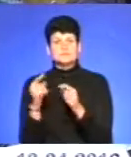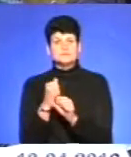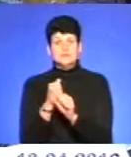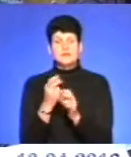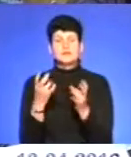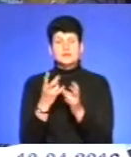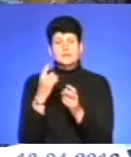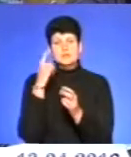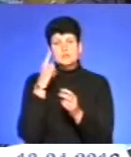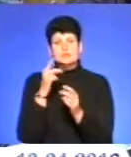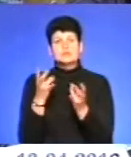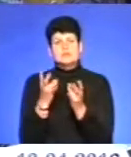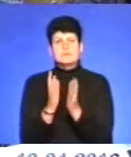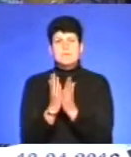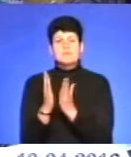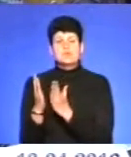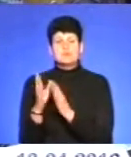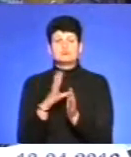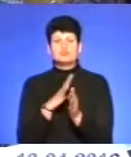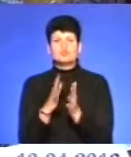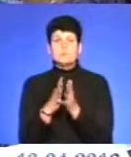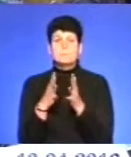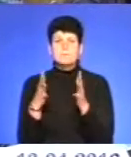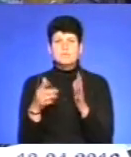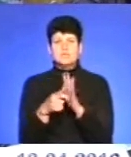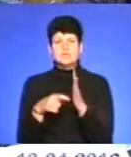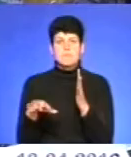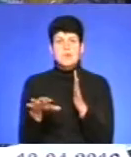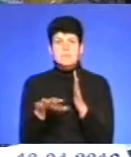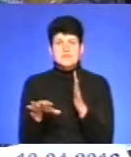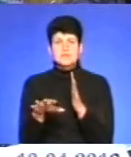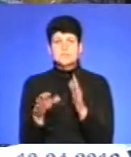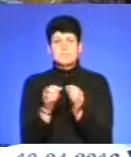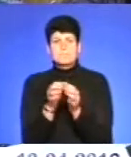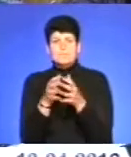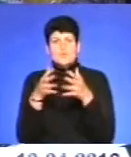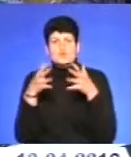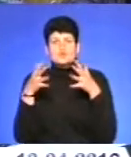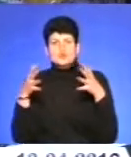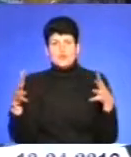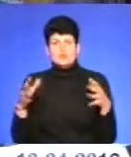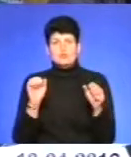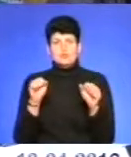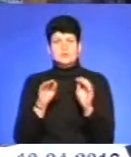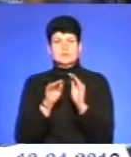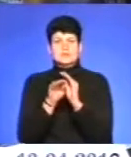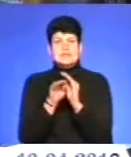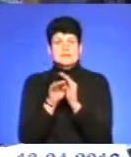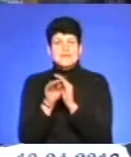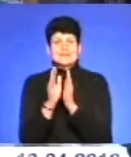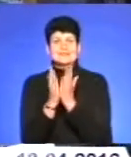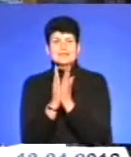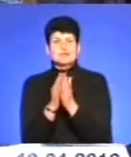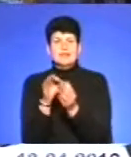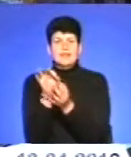треба, щоб була бібліотека. Щоб було більше приміщення і просторніше, щоб було де зберігати книги, щоб вони не